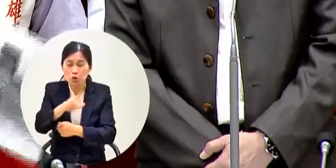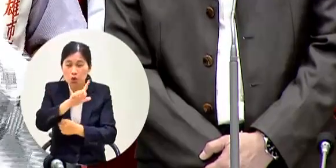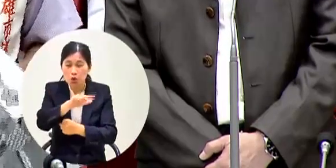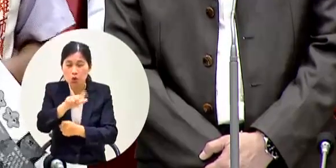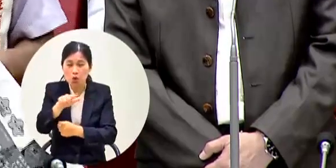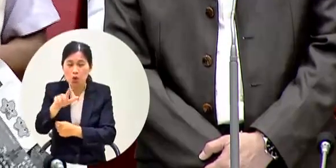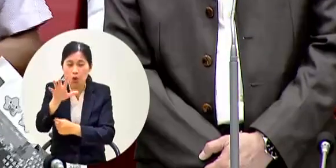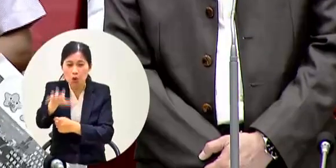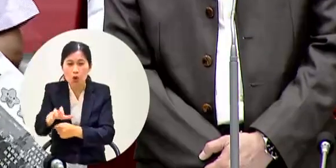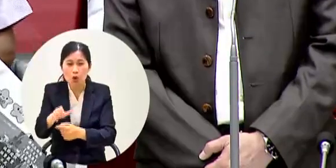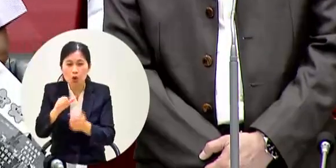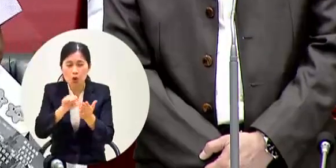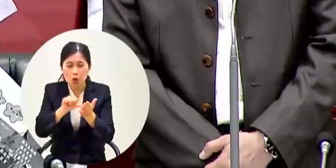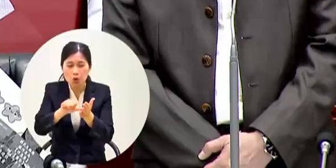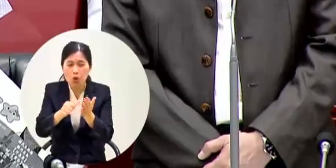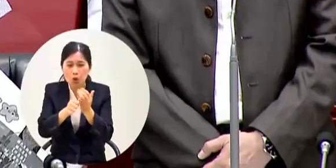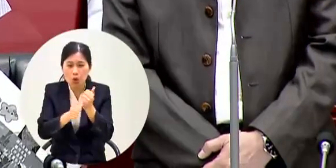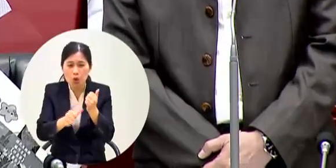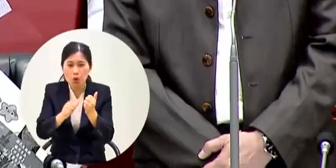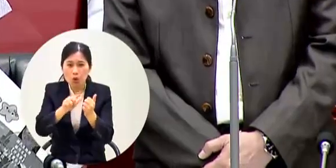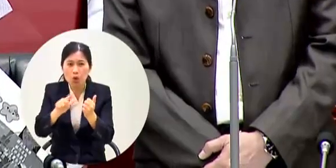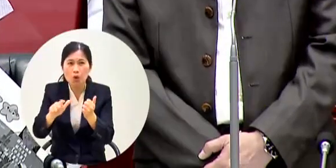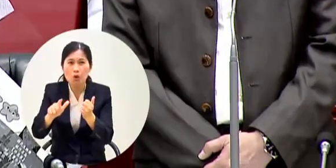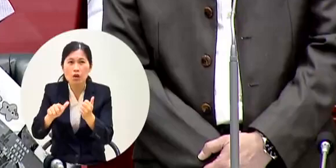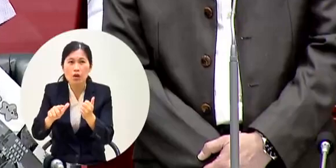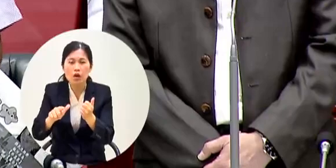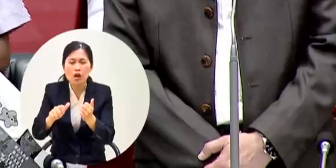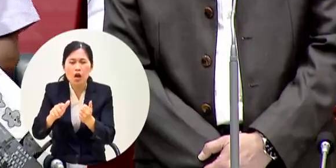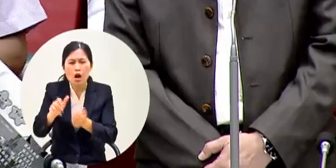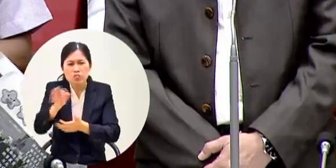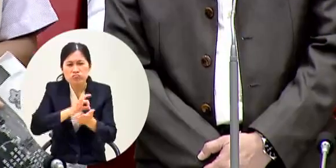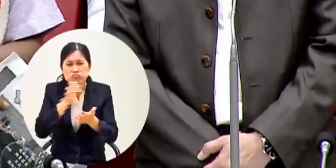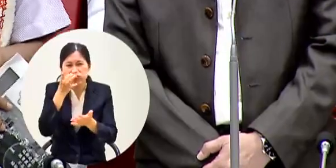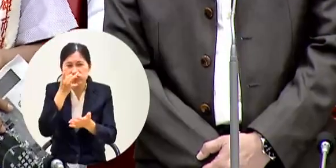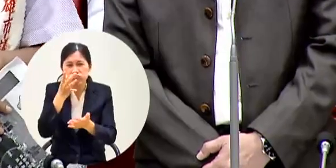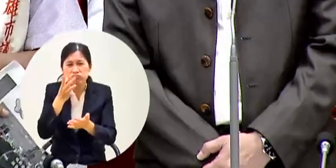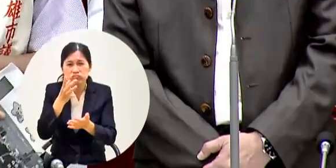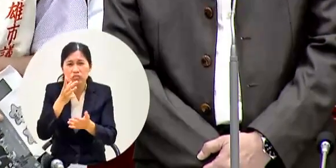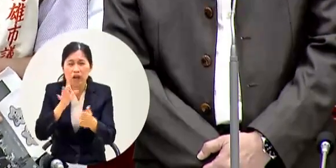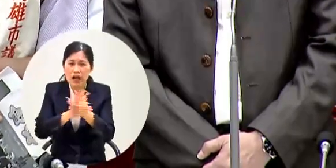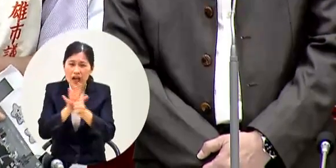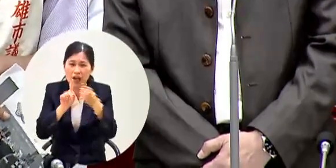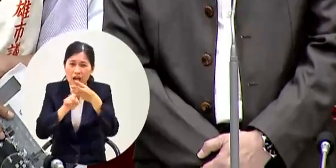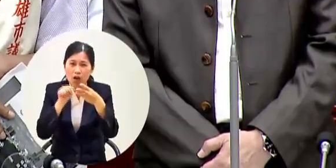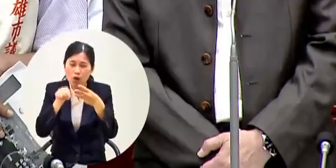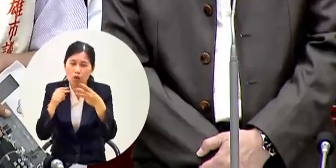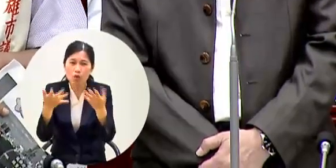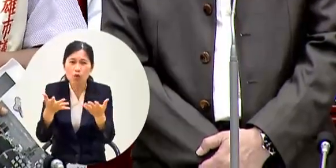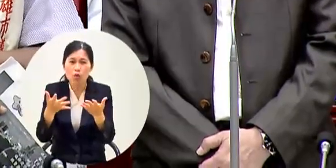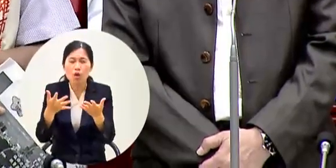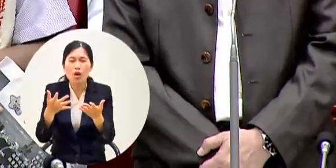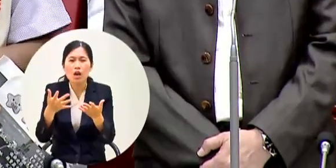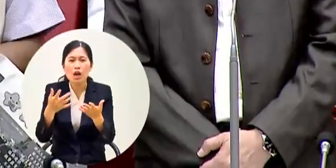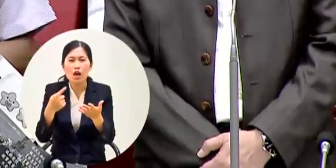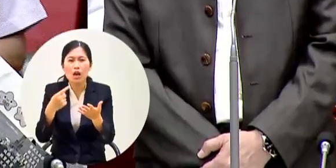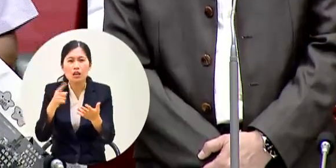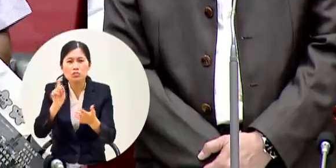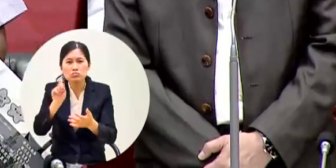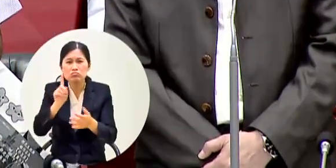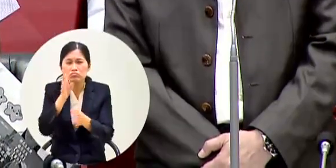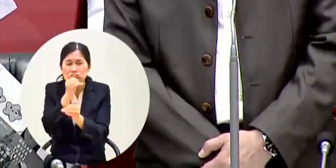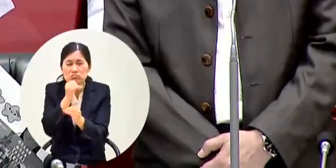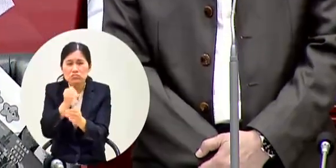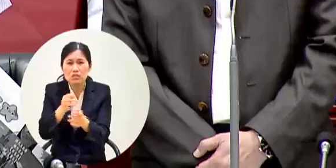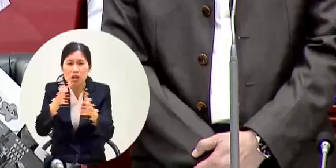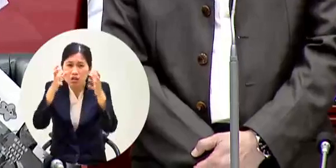台 SOP 的一个作业，他每年的农特产最容易滞